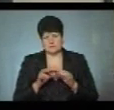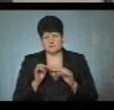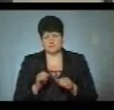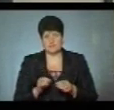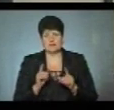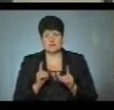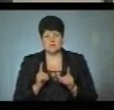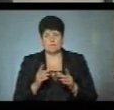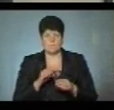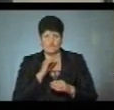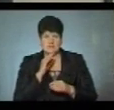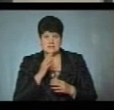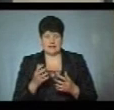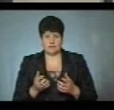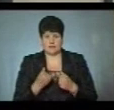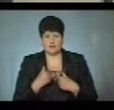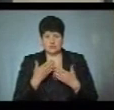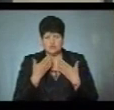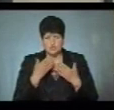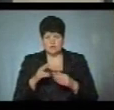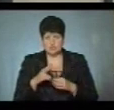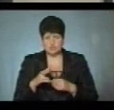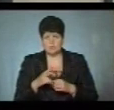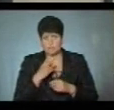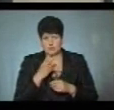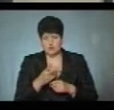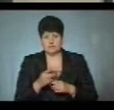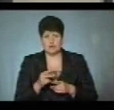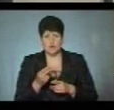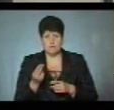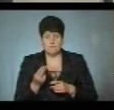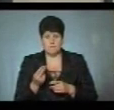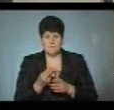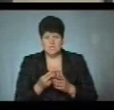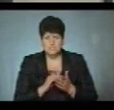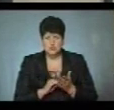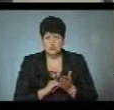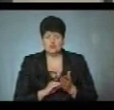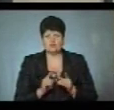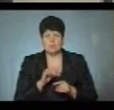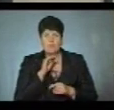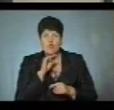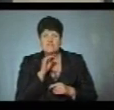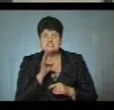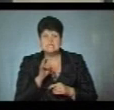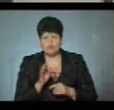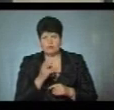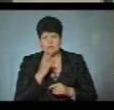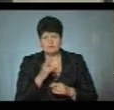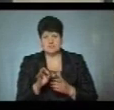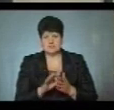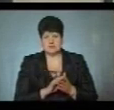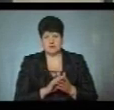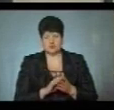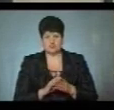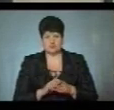професійний рятувальник, я от, читаючи літературу, бачу, що вони описують, що вони професійно, якщо дивляться, вони зразу кидаються